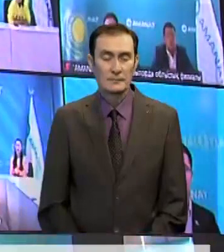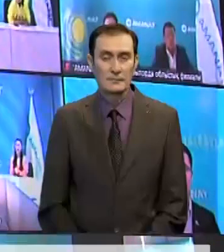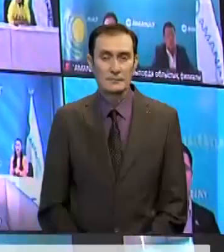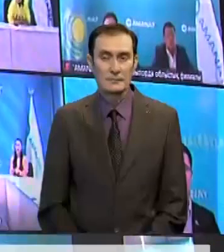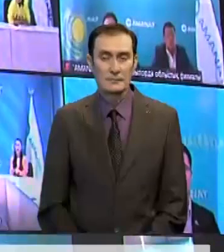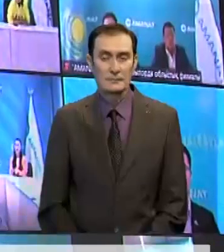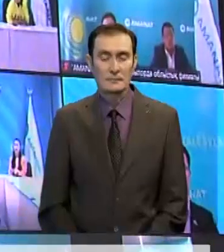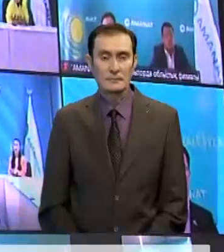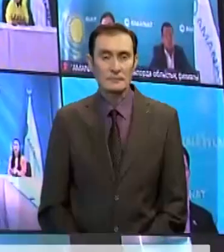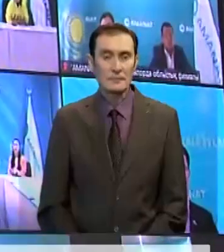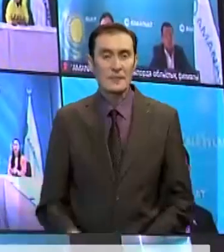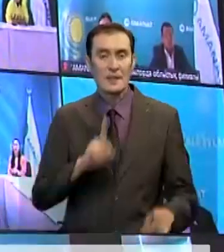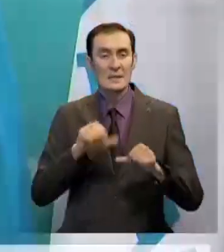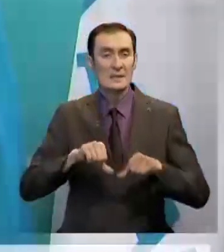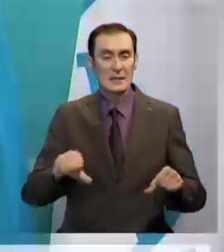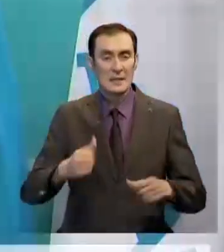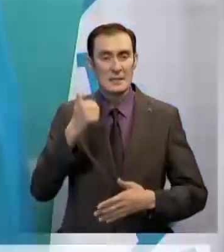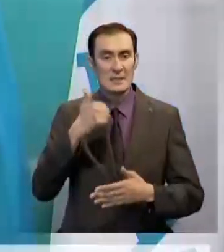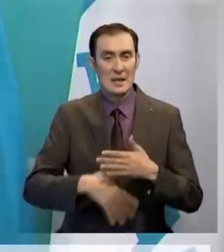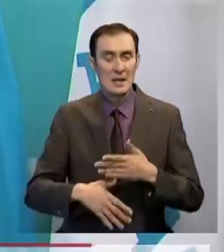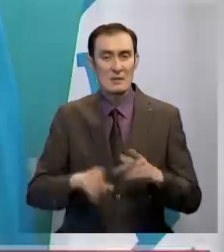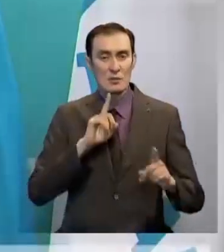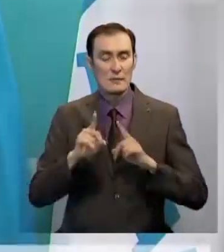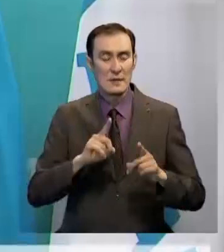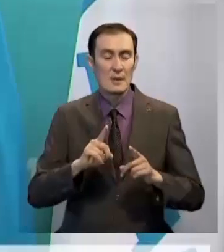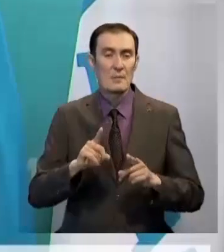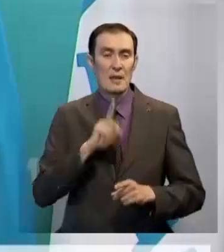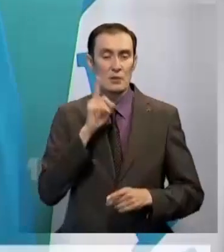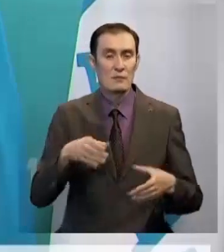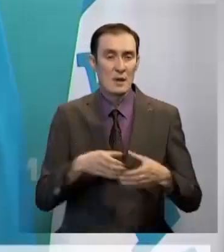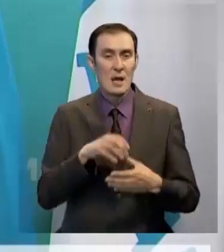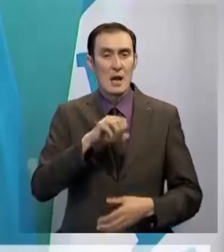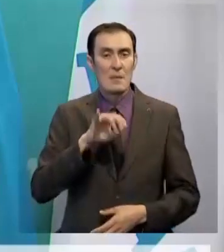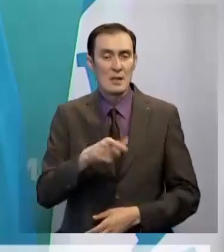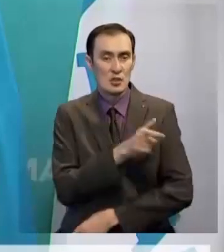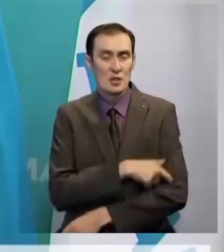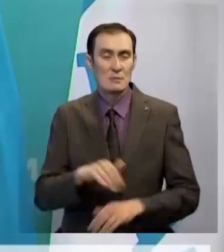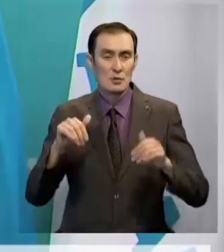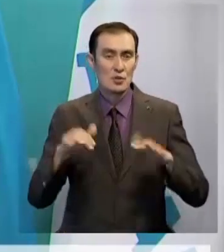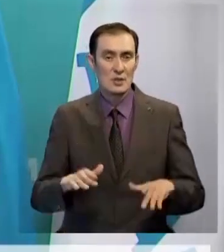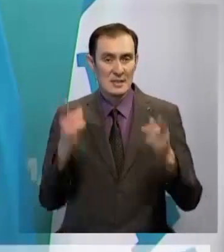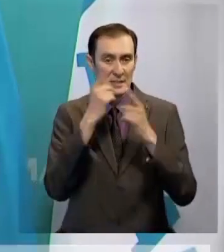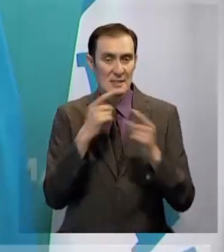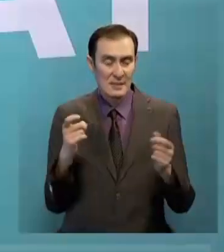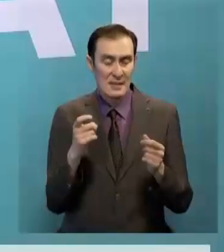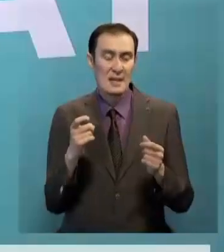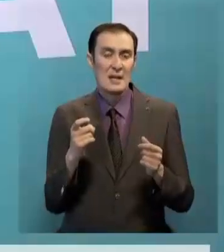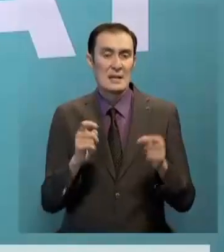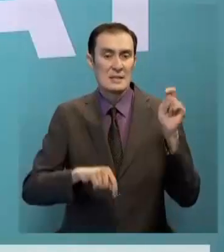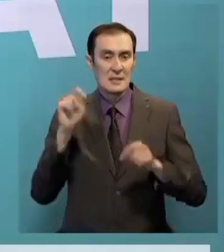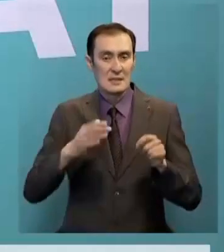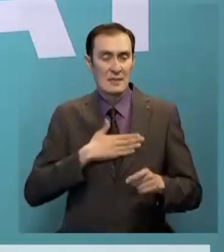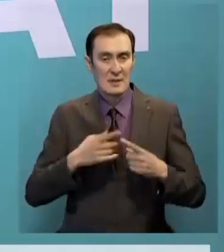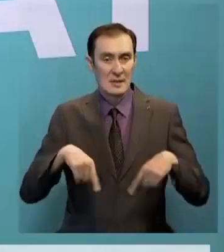на заседании центрального совета молодежного крыла партии мягче нами принято решение созвать не очередной съезд нашей